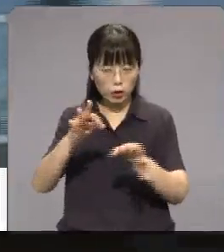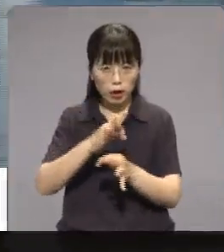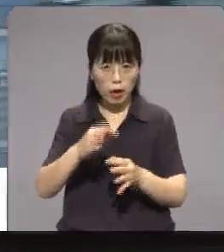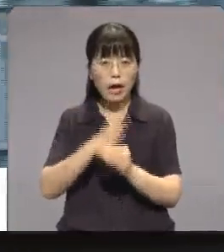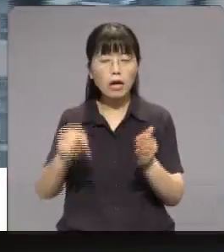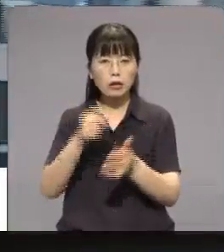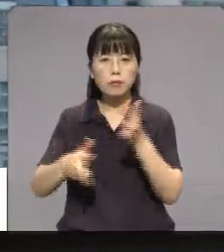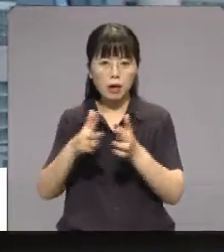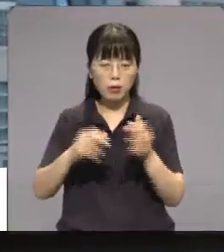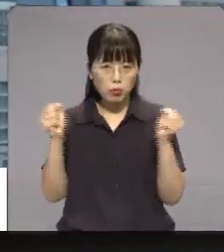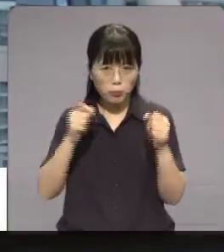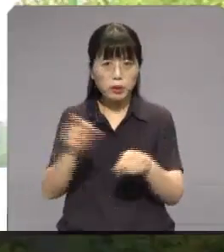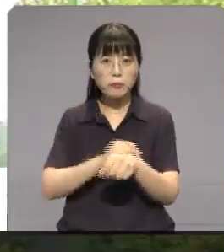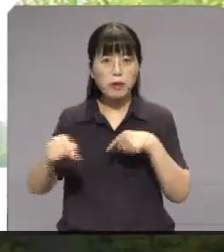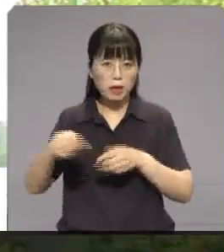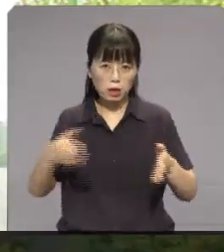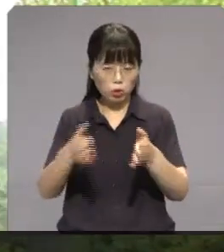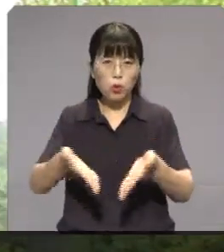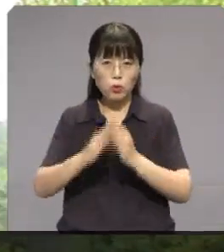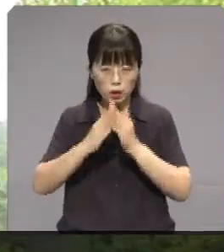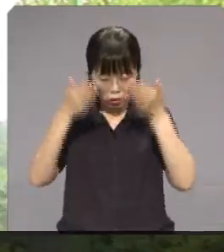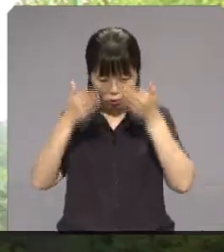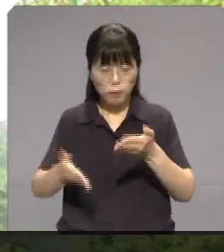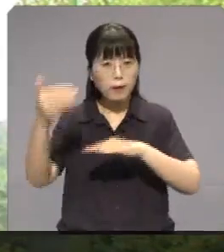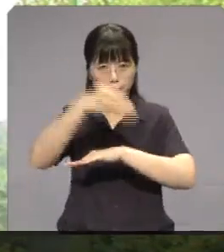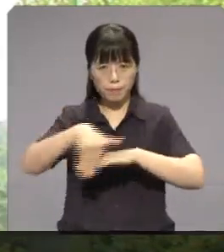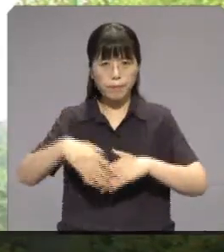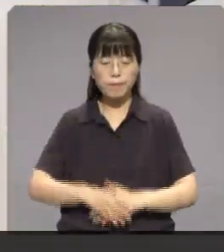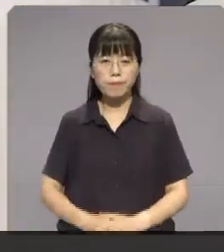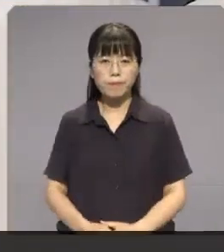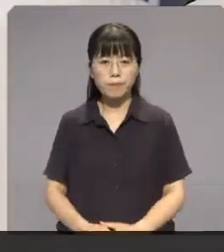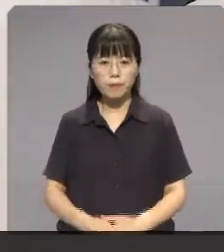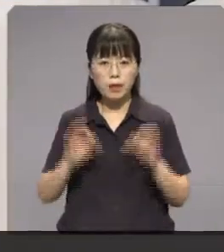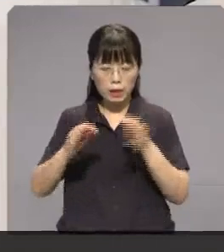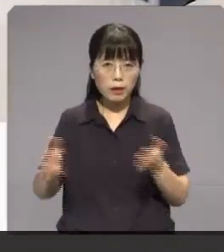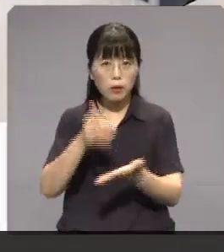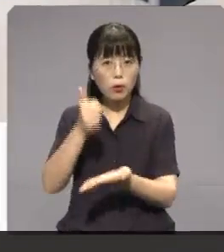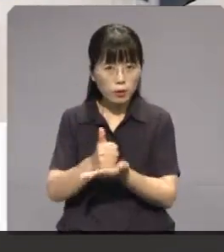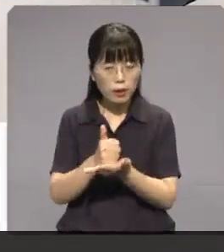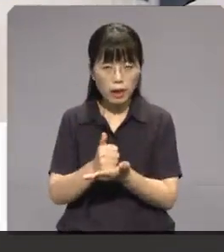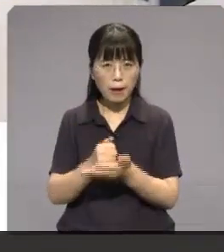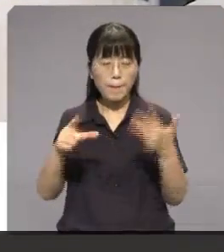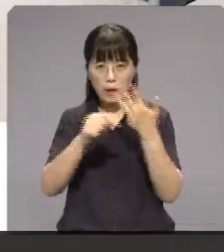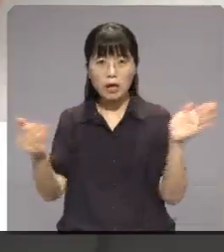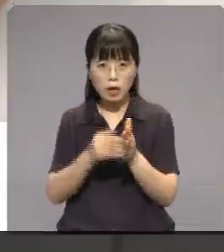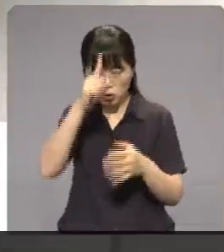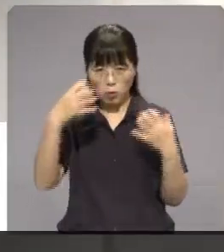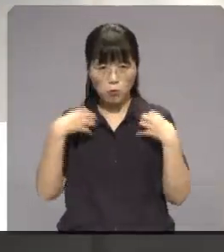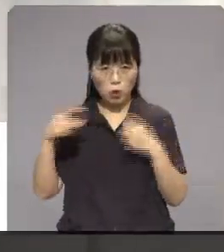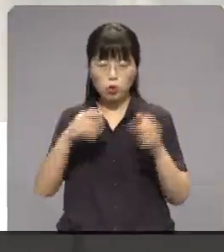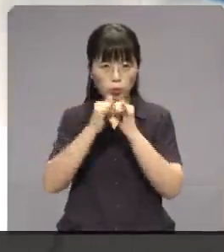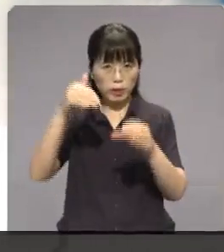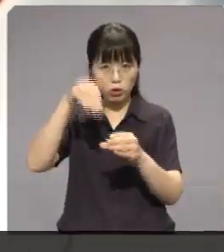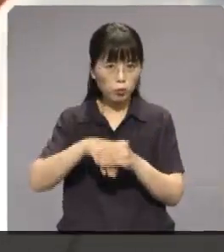사업인 경기 북부특별자치도 설치에 주력한다는 입장입니다. 김동연 도지사는 이달까지 정부가